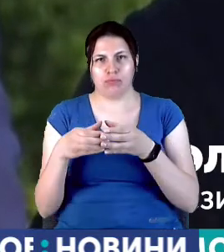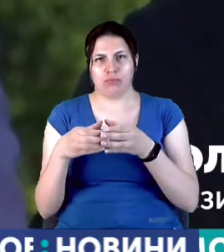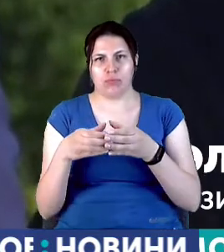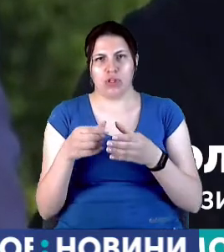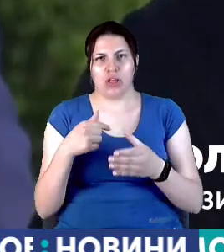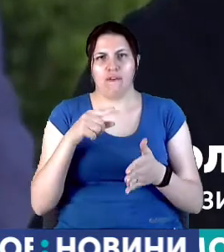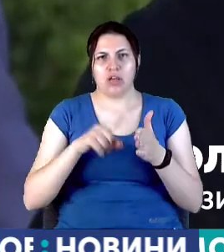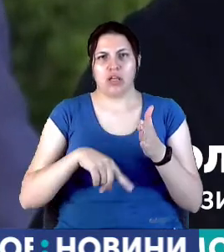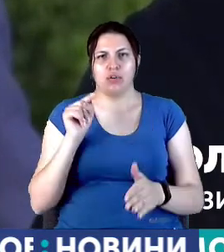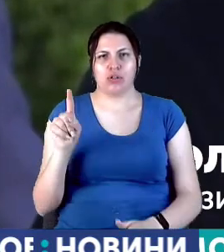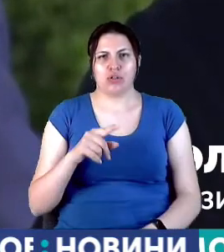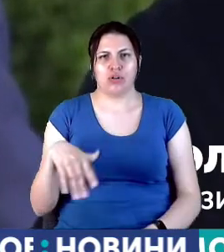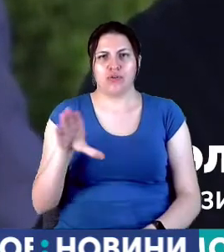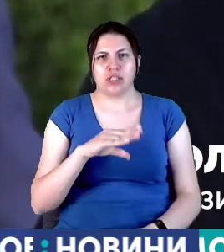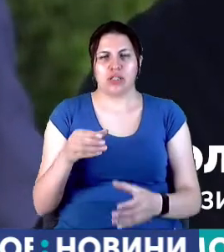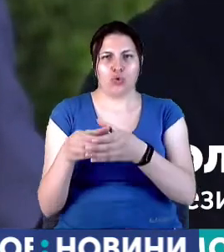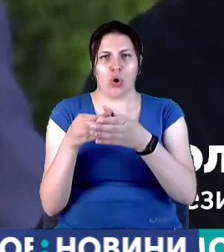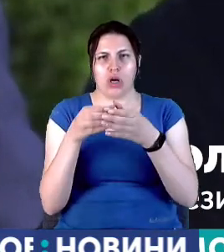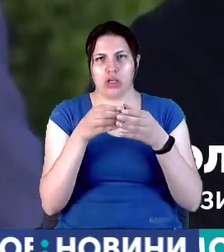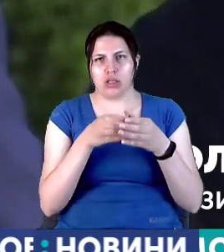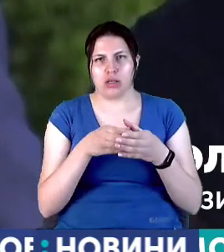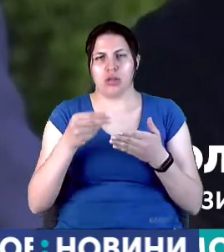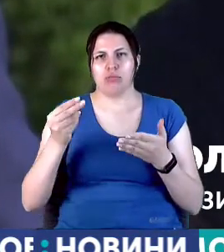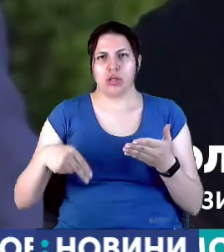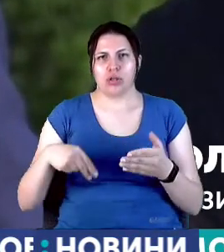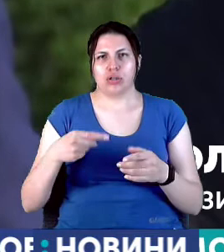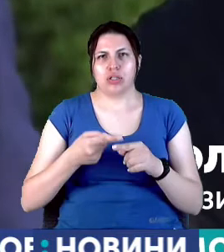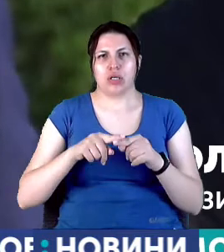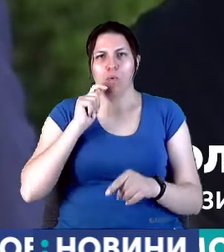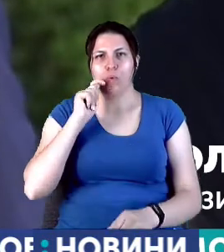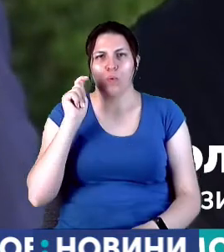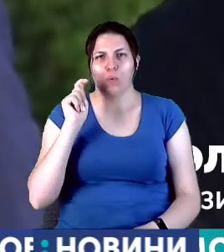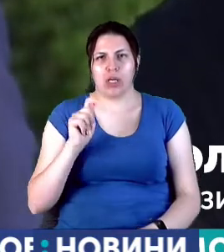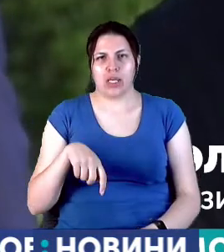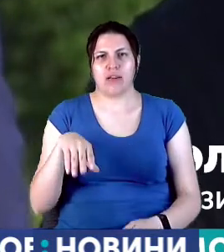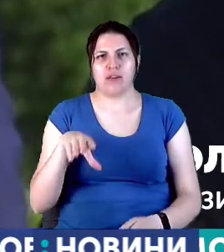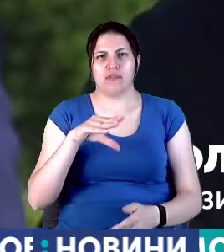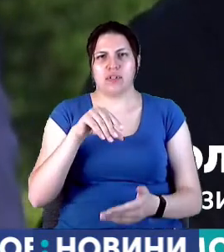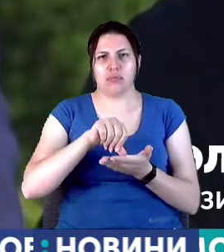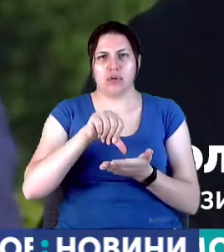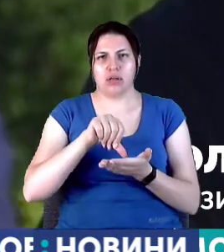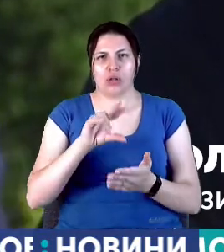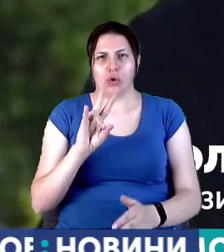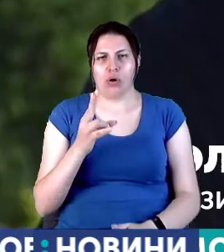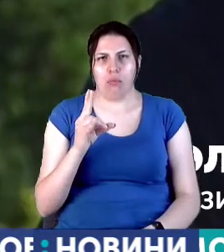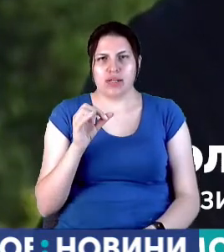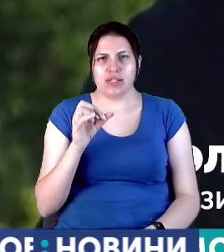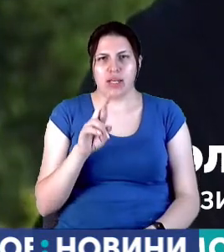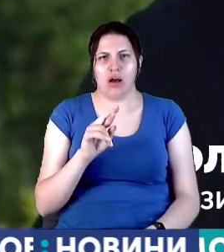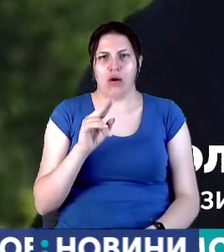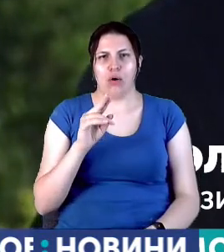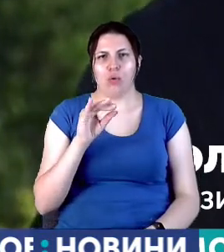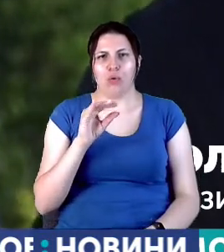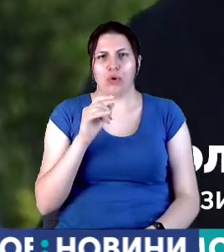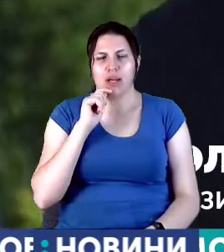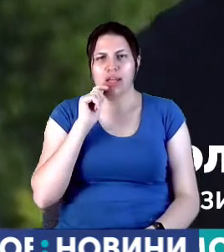сторони підпишуть, всі, це Україна, ви знаєте, всіх представників Нормандії, Україна, Франція, Германія, Російська